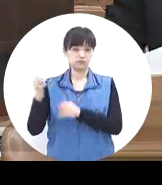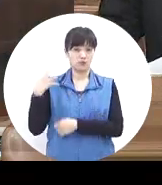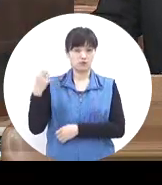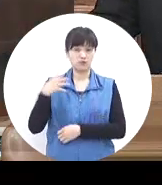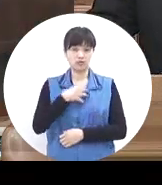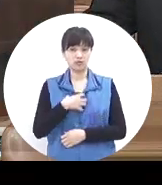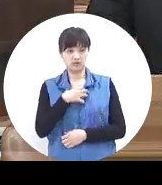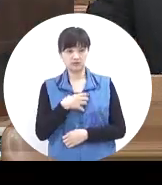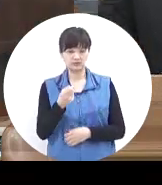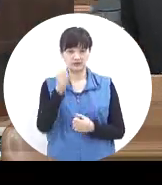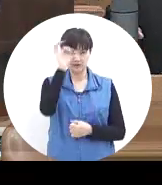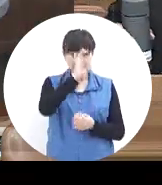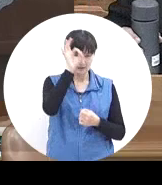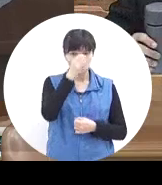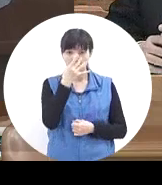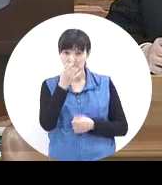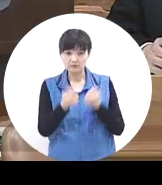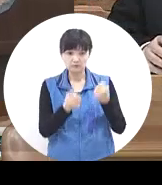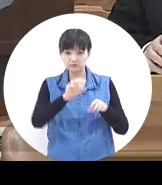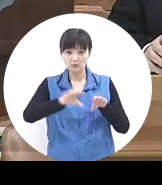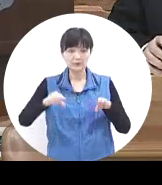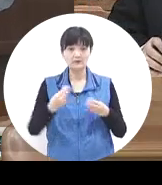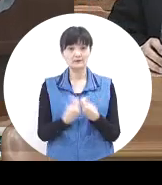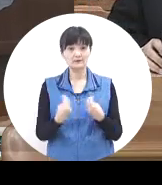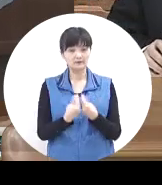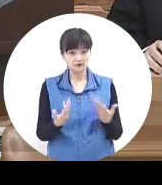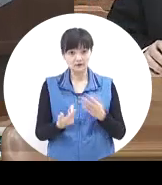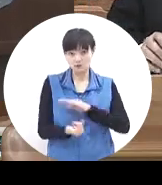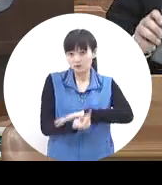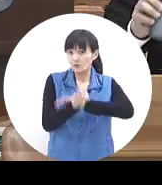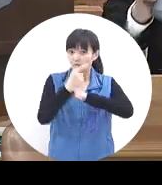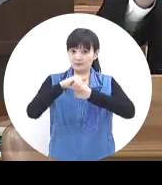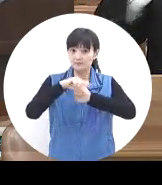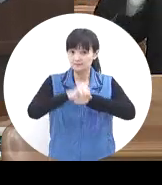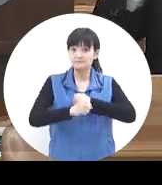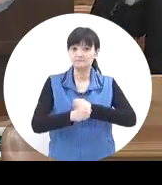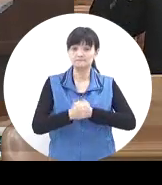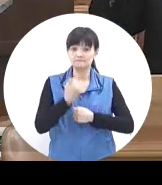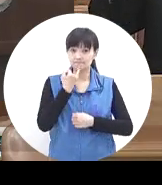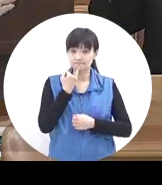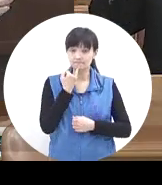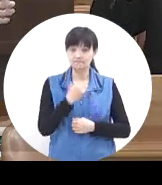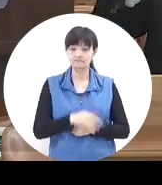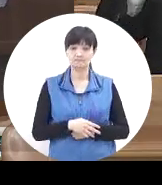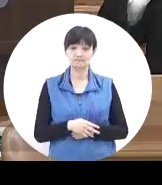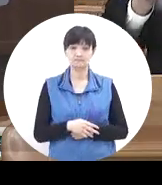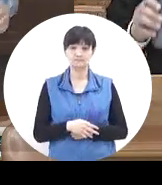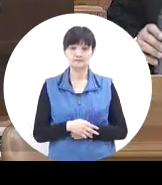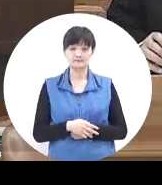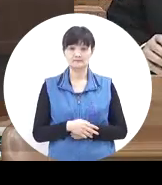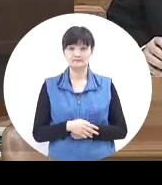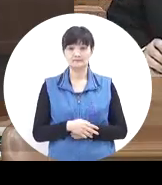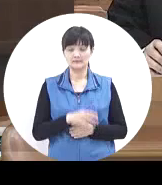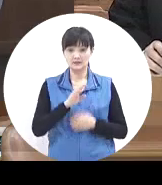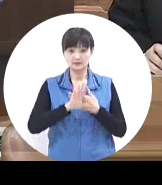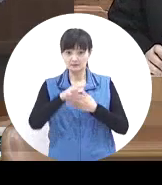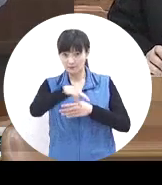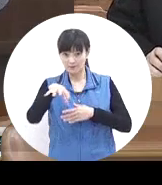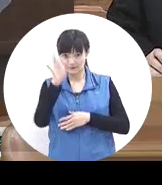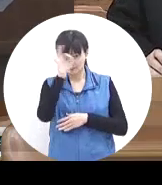付费，他们绝对支持，希望说赶快规划出这些目前温宅区不影响的土地来做停车，安内好